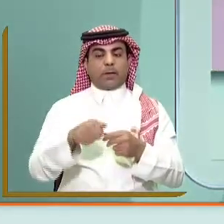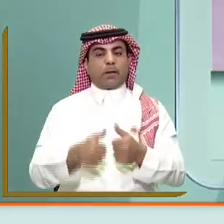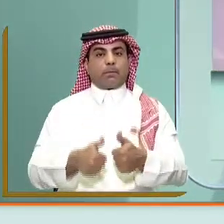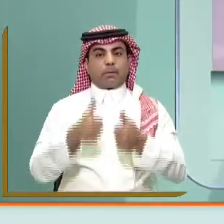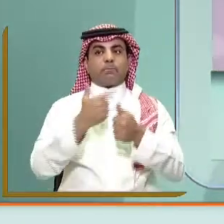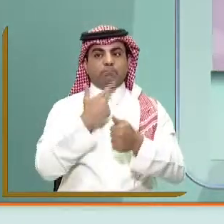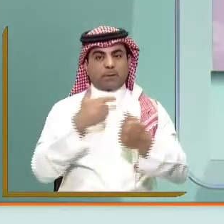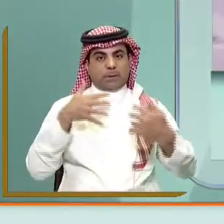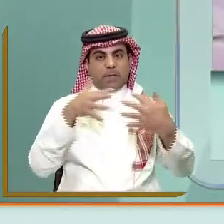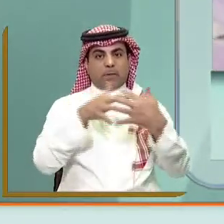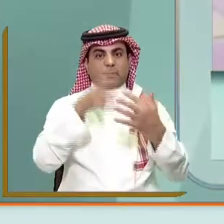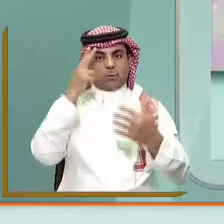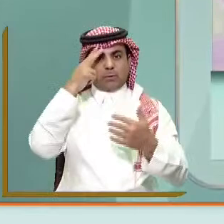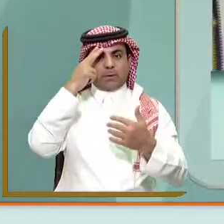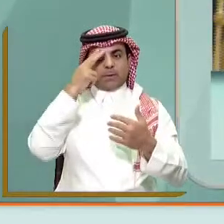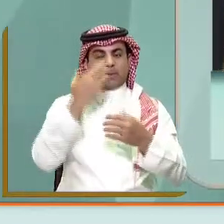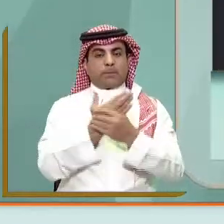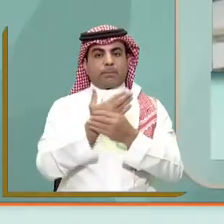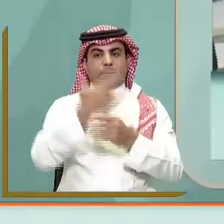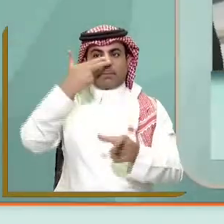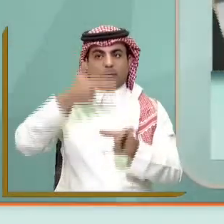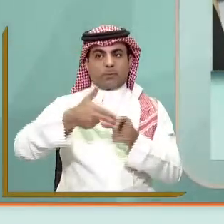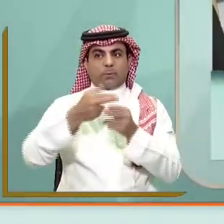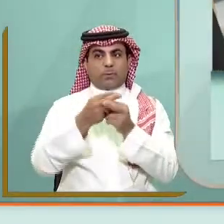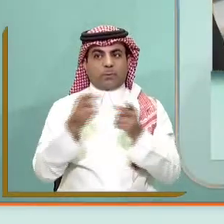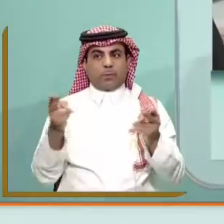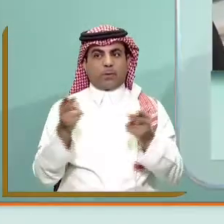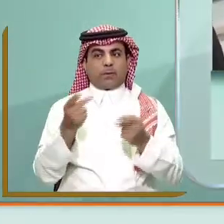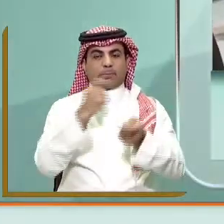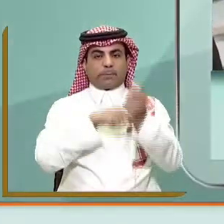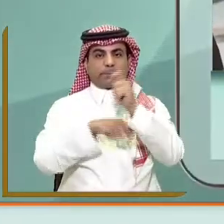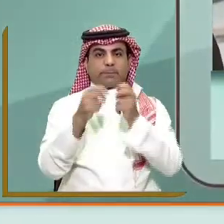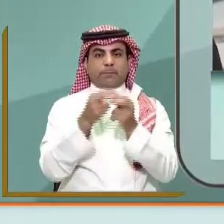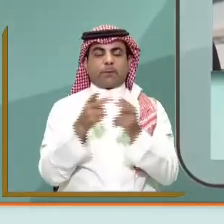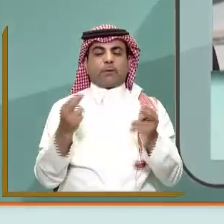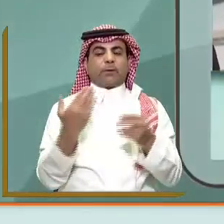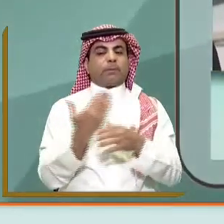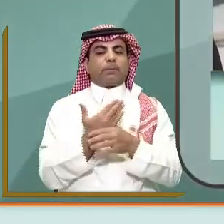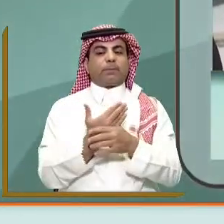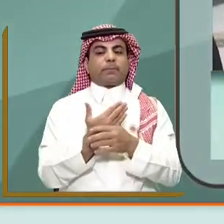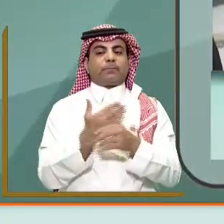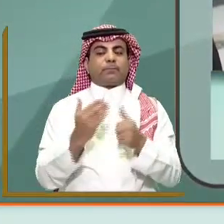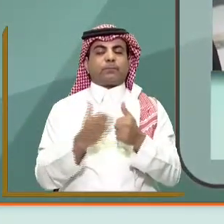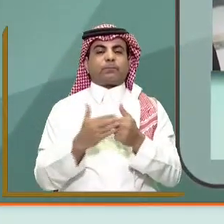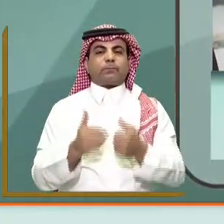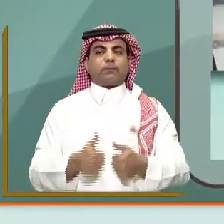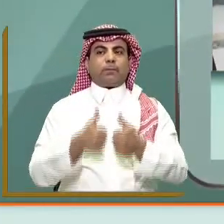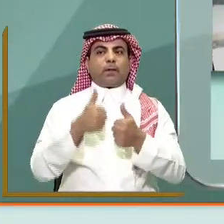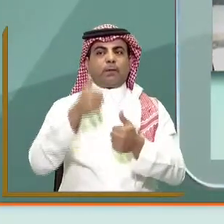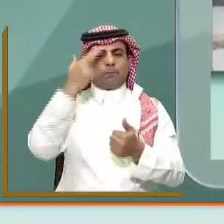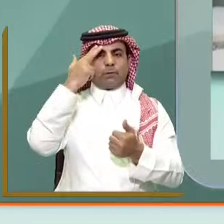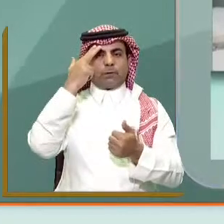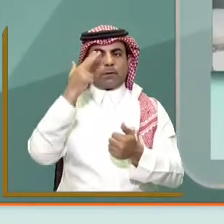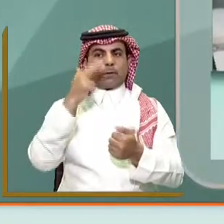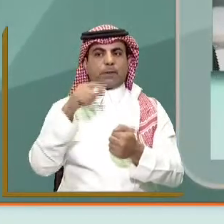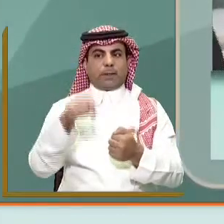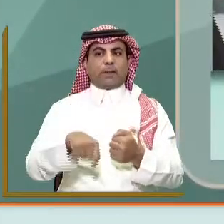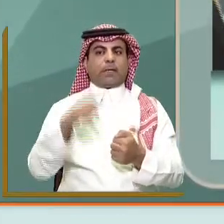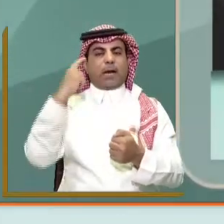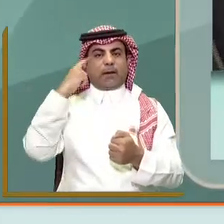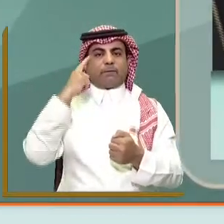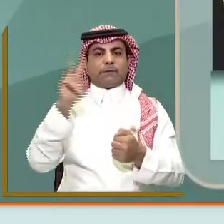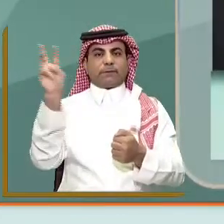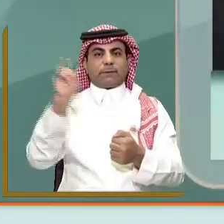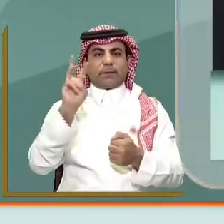رغبة في التعاون مع المملكة في صناعة النفط والبتروكيماويات نظرا للخبرة الكبيرة التي تتمتع بها المملكة. نعلم جيدا أن